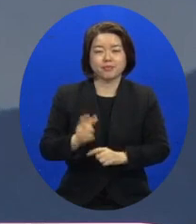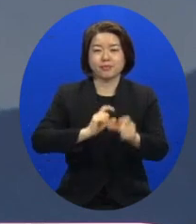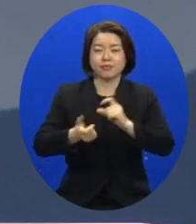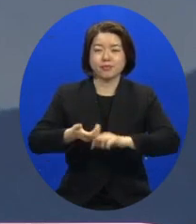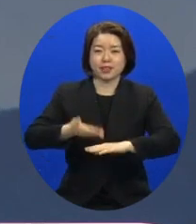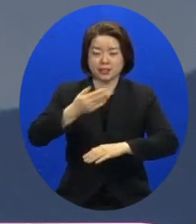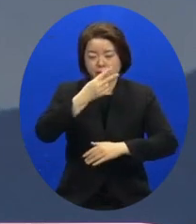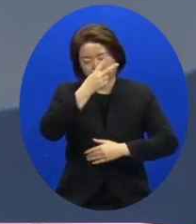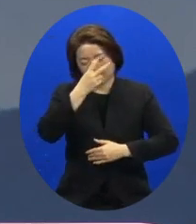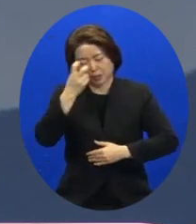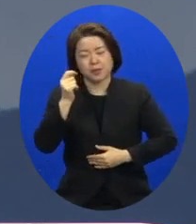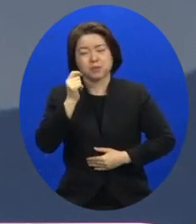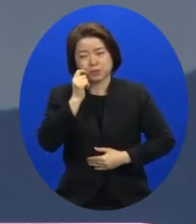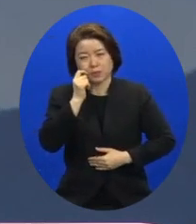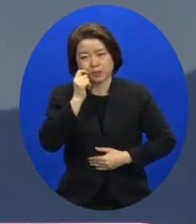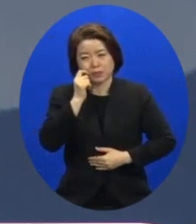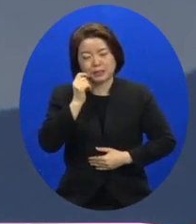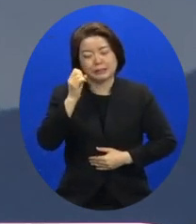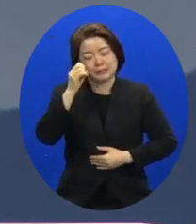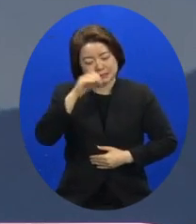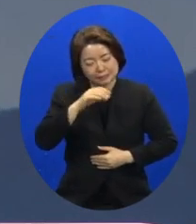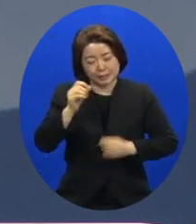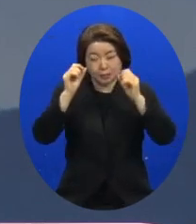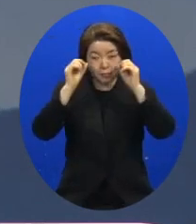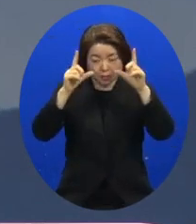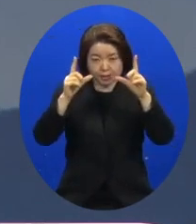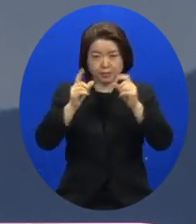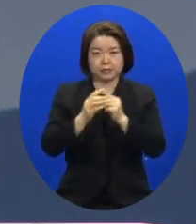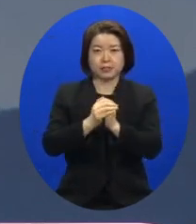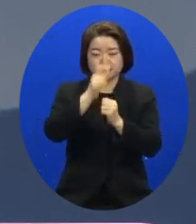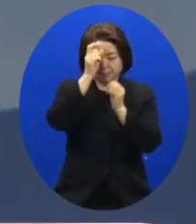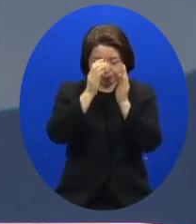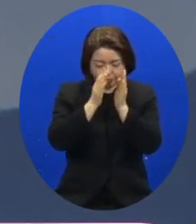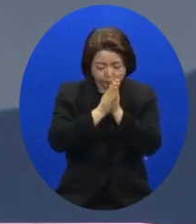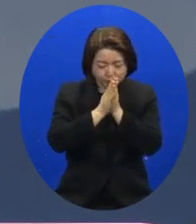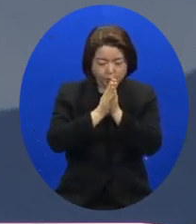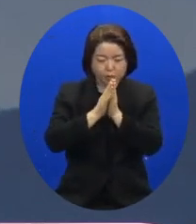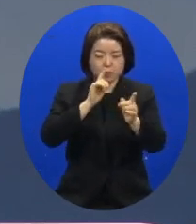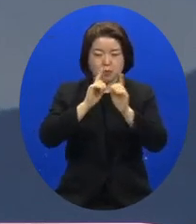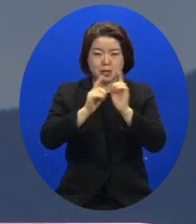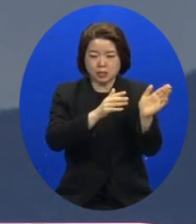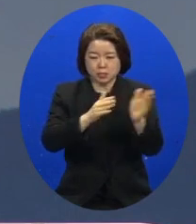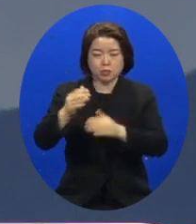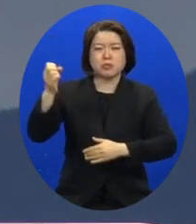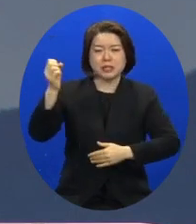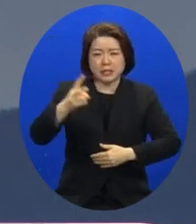않아서 아주 새벽에 일어나서 기도하고 말씀을 다시 준비를 했습니다.